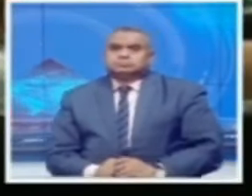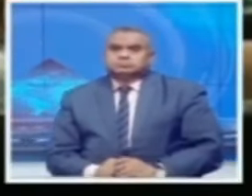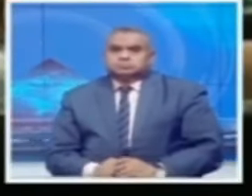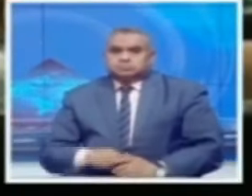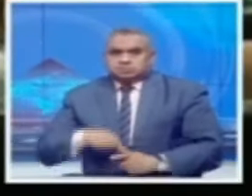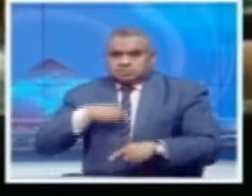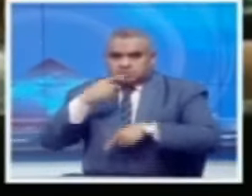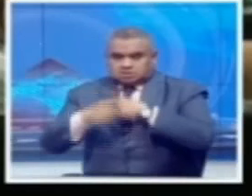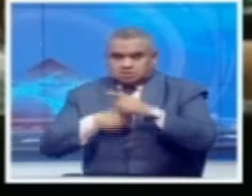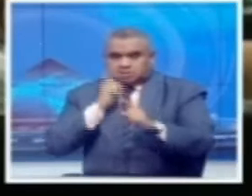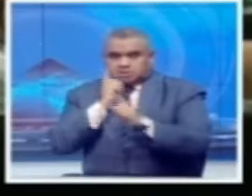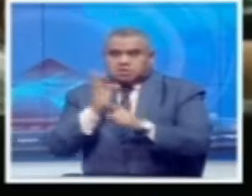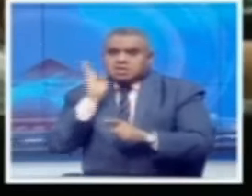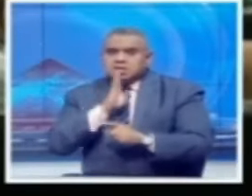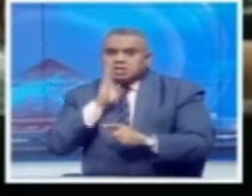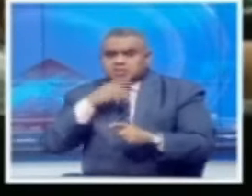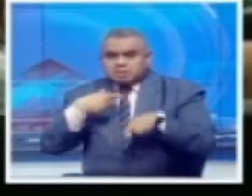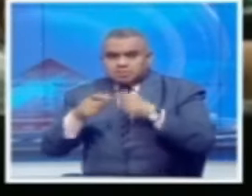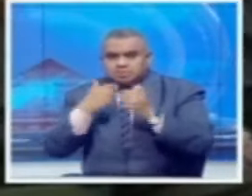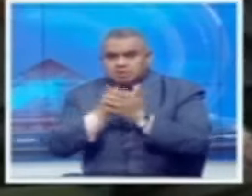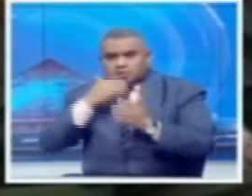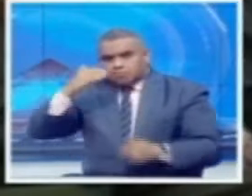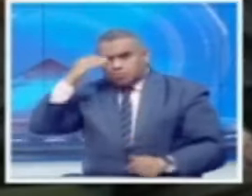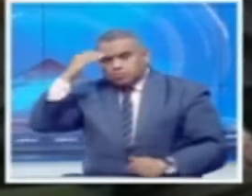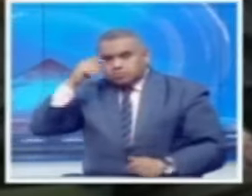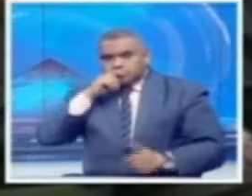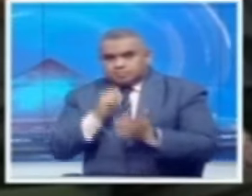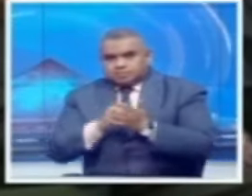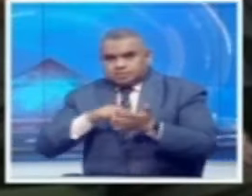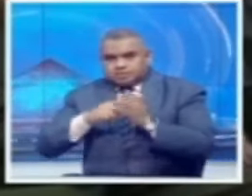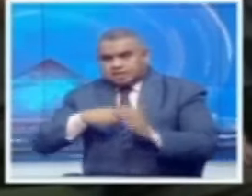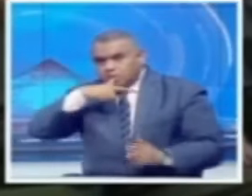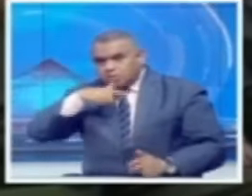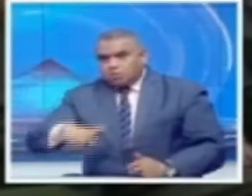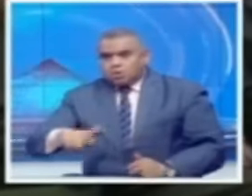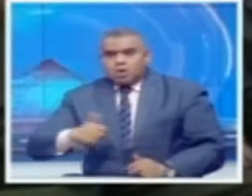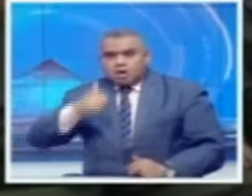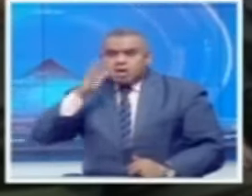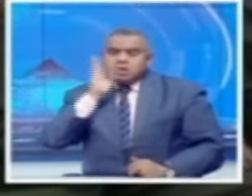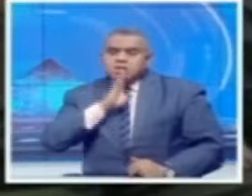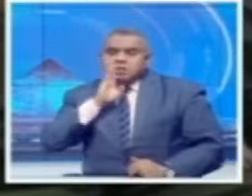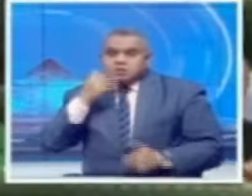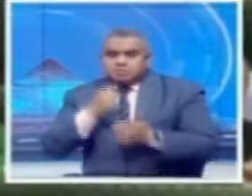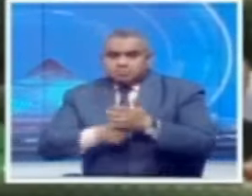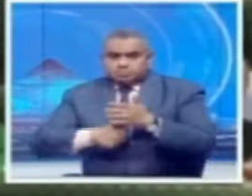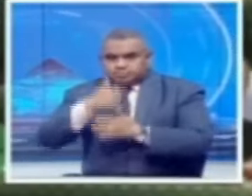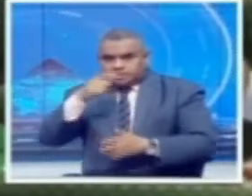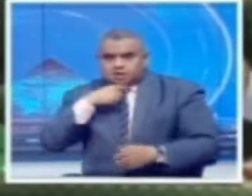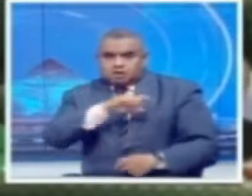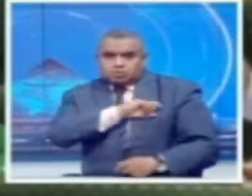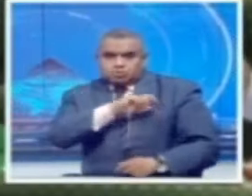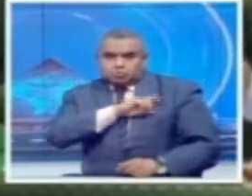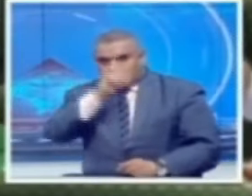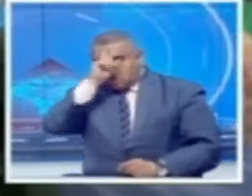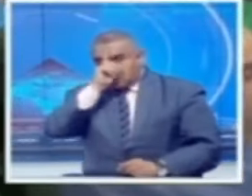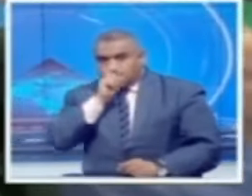تطوير عبر رؤية تعي متطلبات المستقبل، وتأتي اللغة كأهم مفردات التعامل لطلاب وخريج الأزهر،